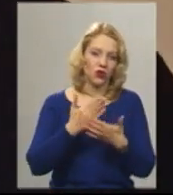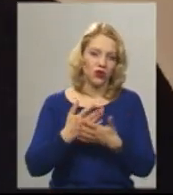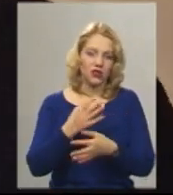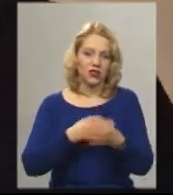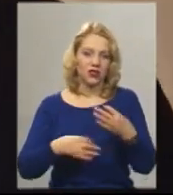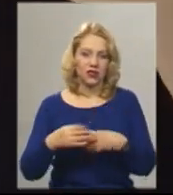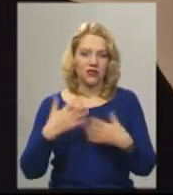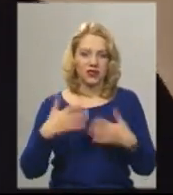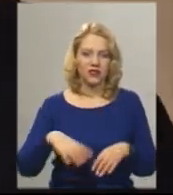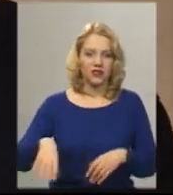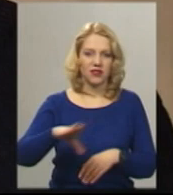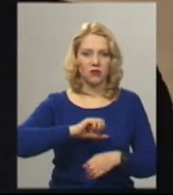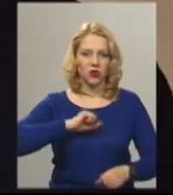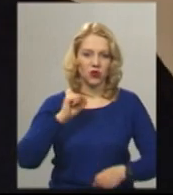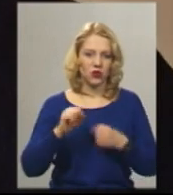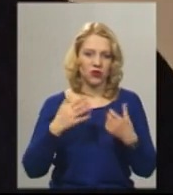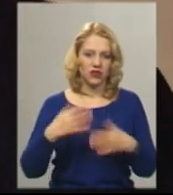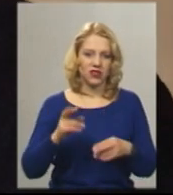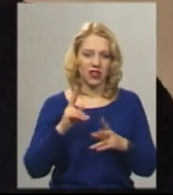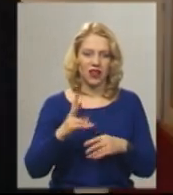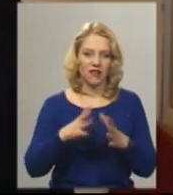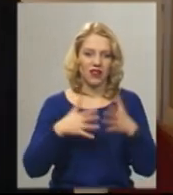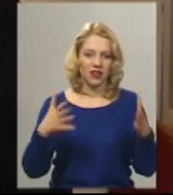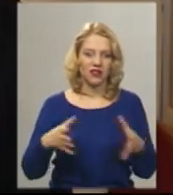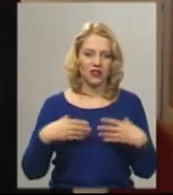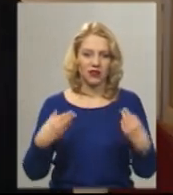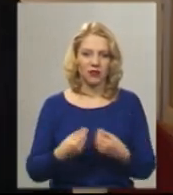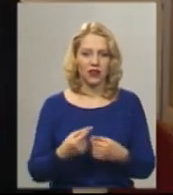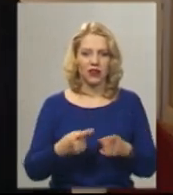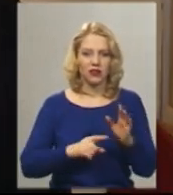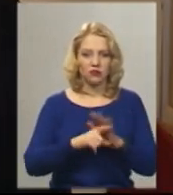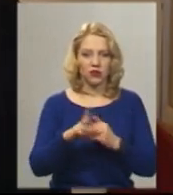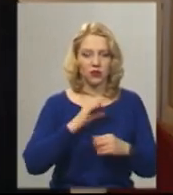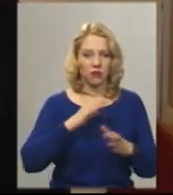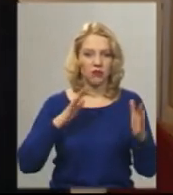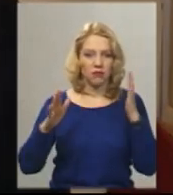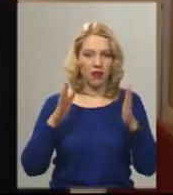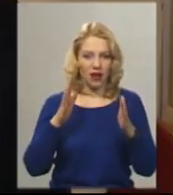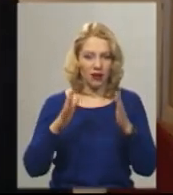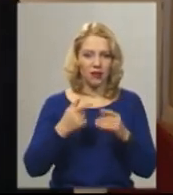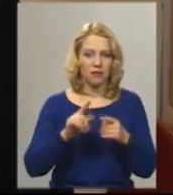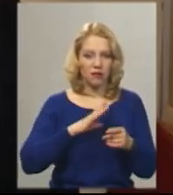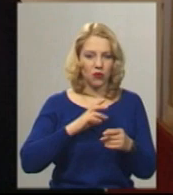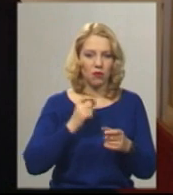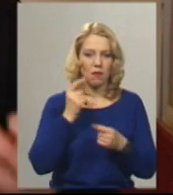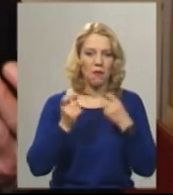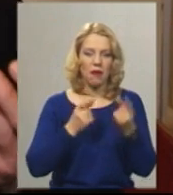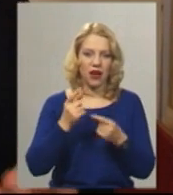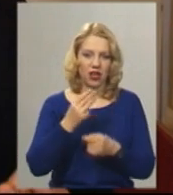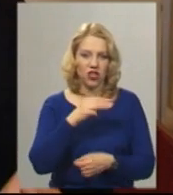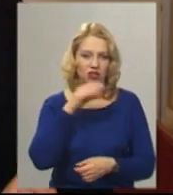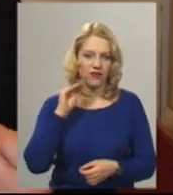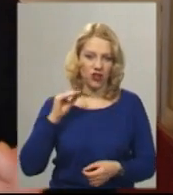зовсім вже подружився, тут всі друзі вже, тут як велика сім'я. Почала були там, от в парку Шевченка, да? Парку Шевченка.